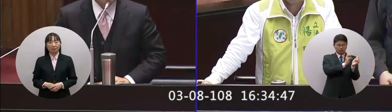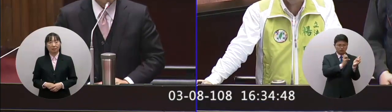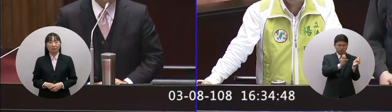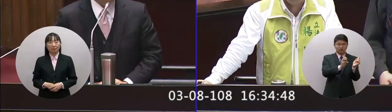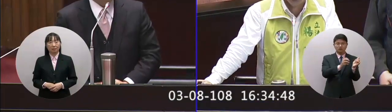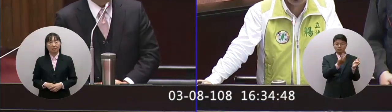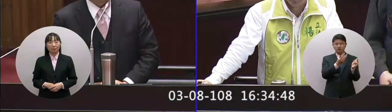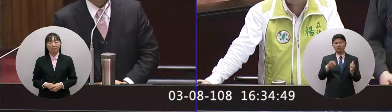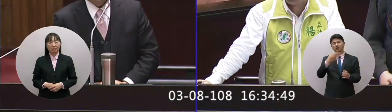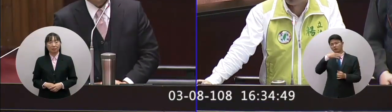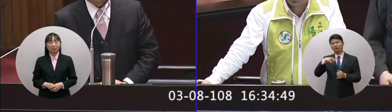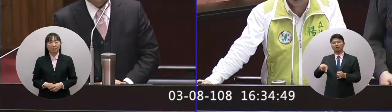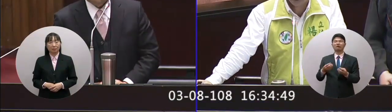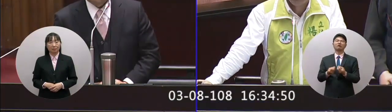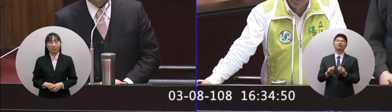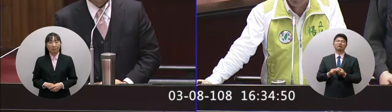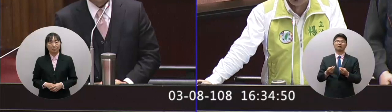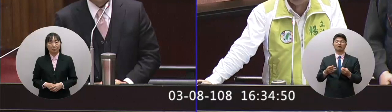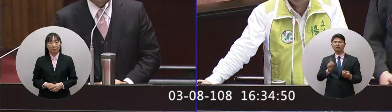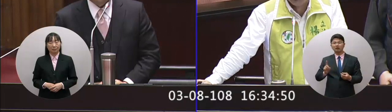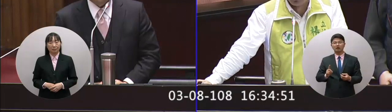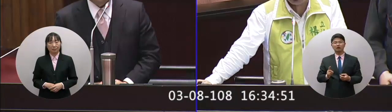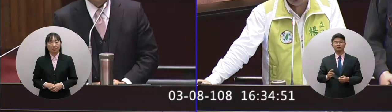最尴尬。澎湖虽然早期